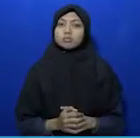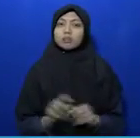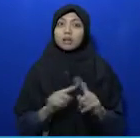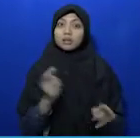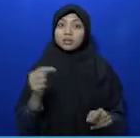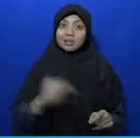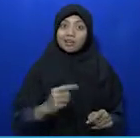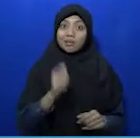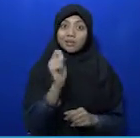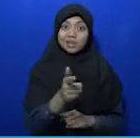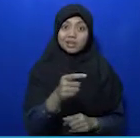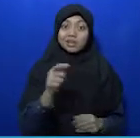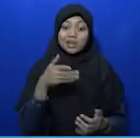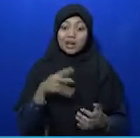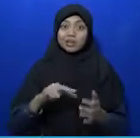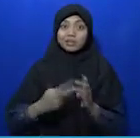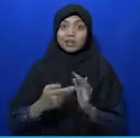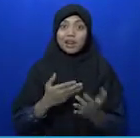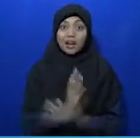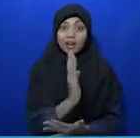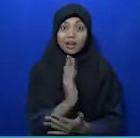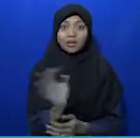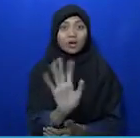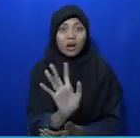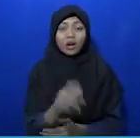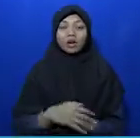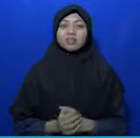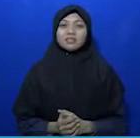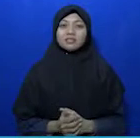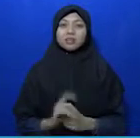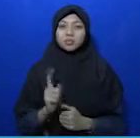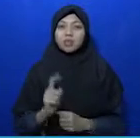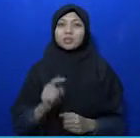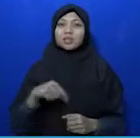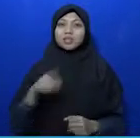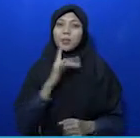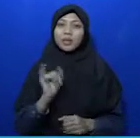kalau sekarang dibeli itu melanggar atau tidak. Nah ini lubang-lubang yang muncul karena